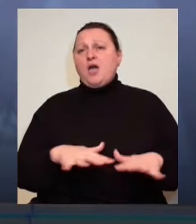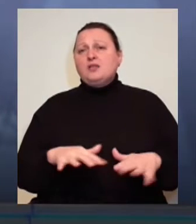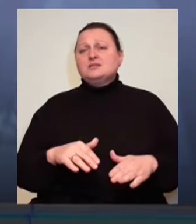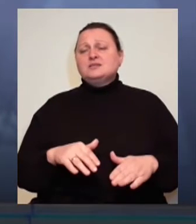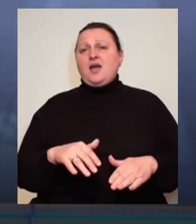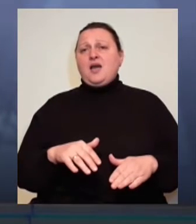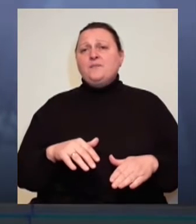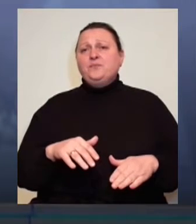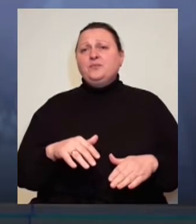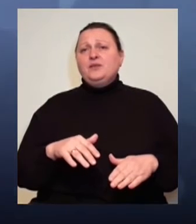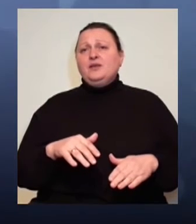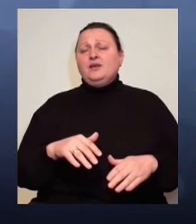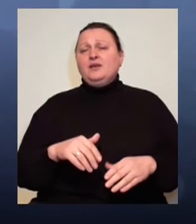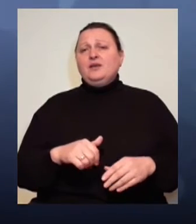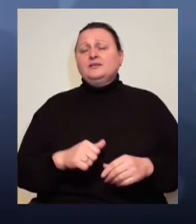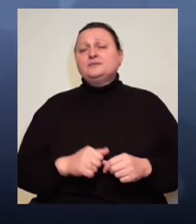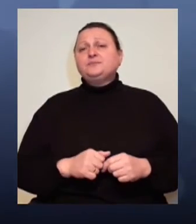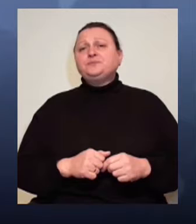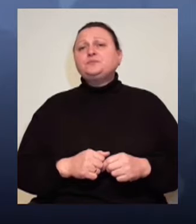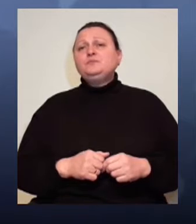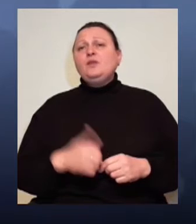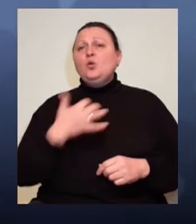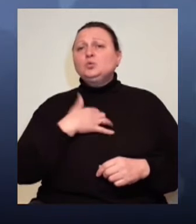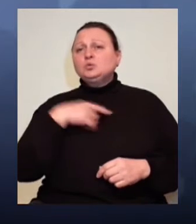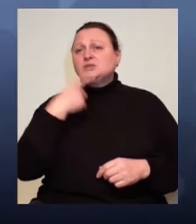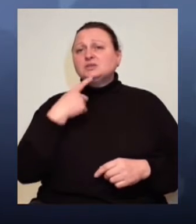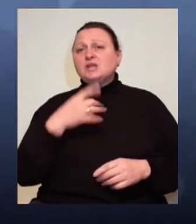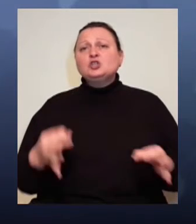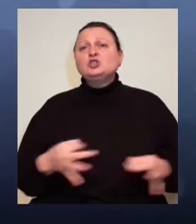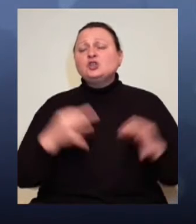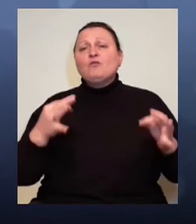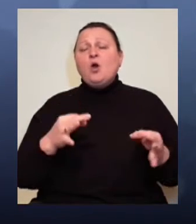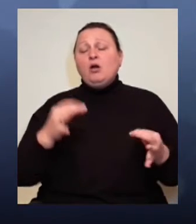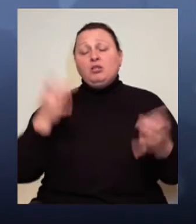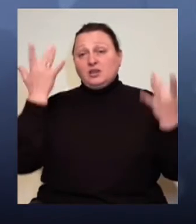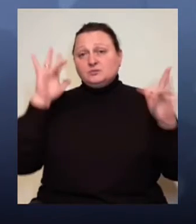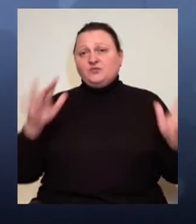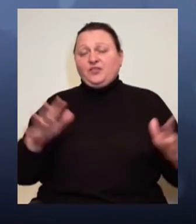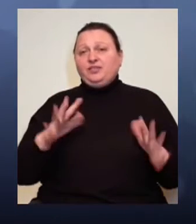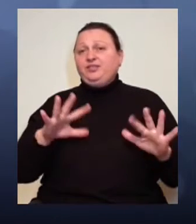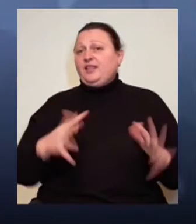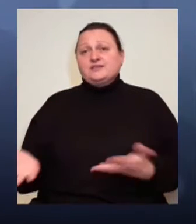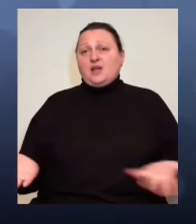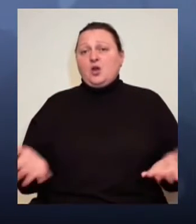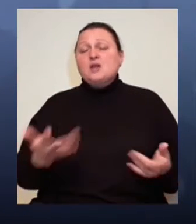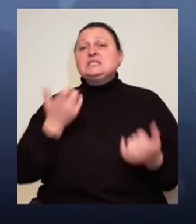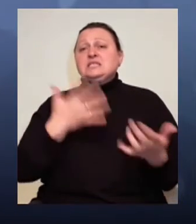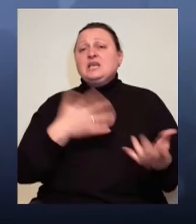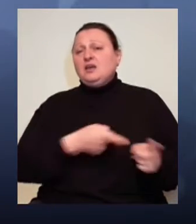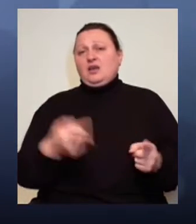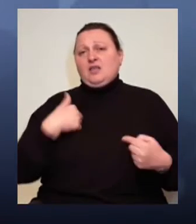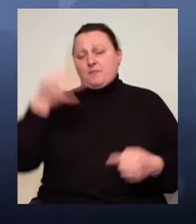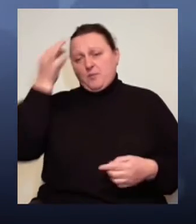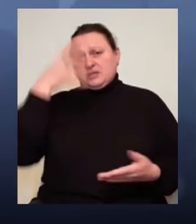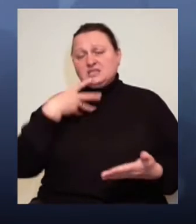опади, таний сніг. Ну, я хочу сказати, що нічого несподіваного не сталося. Скільки я себе пам'ятаю, коли